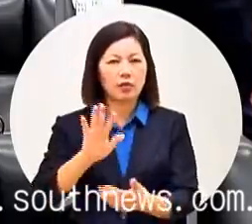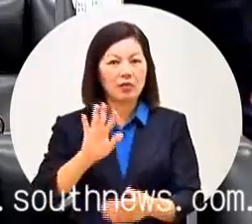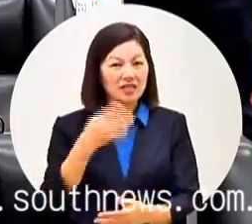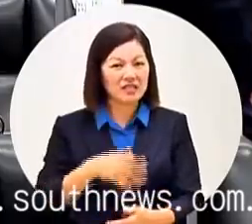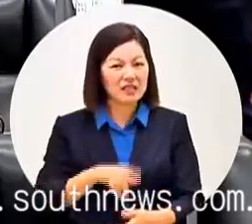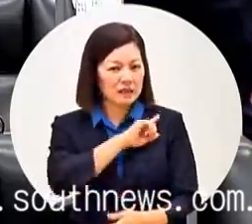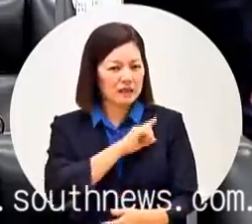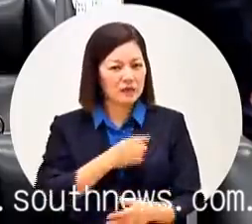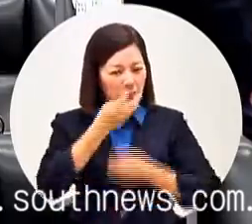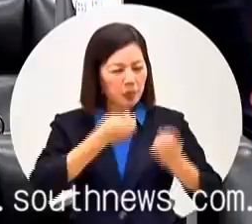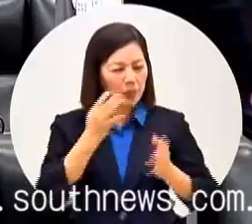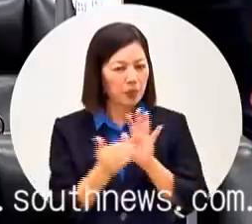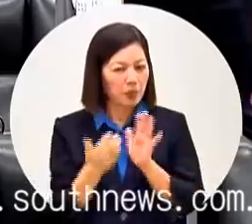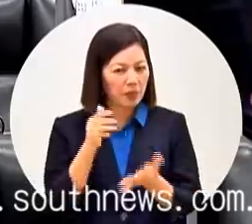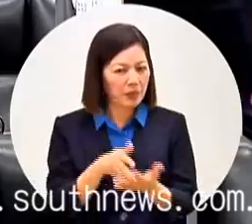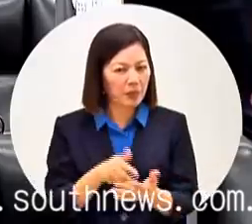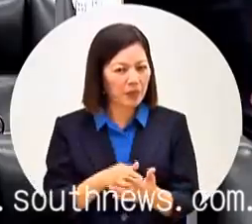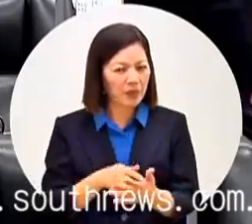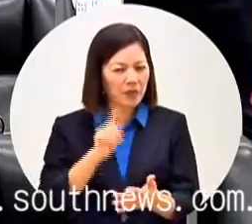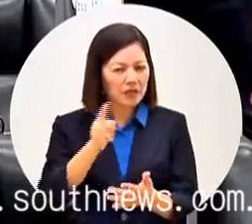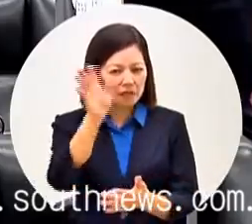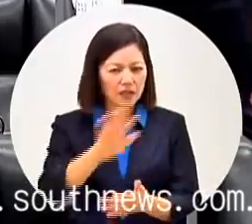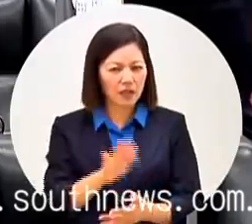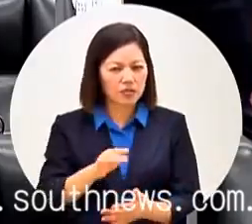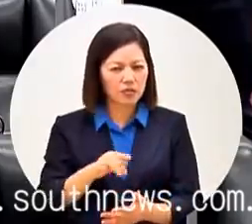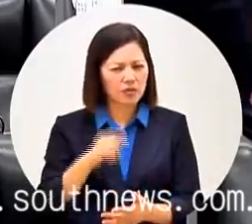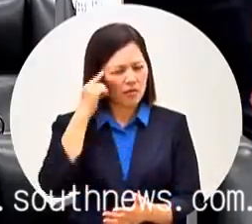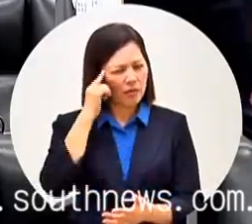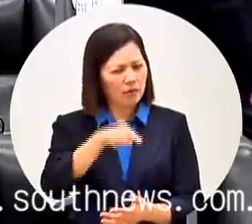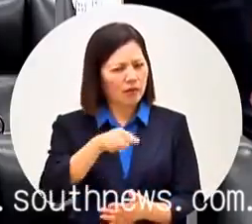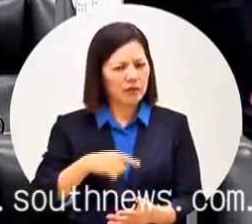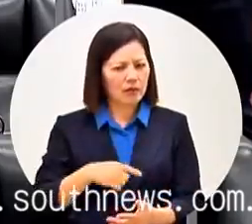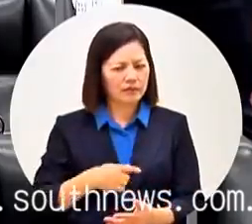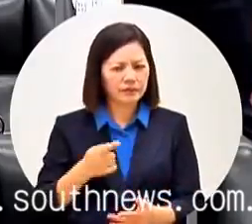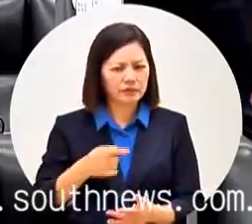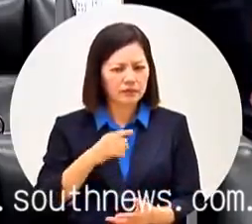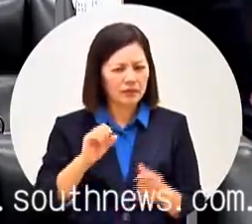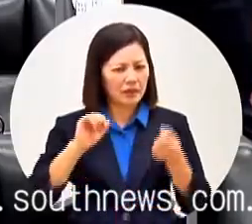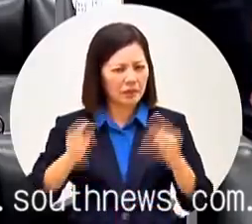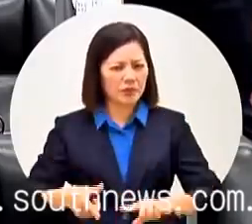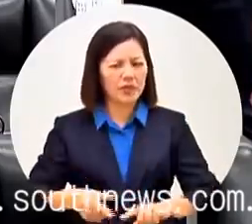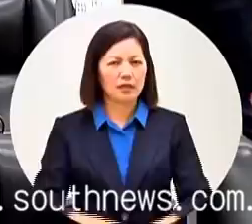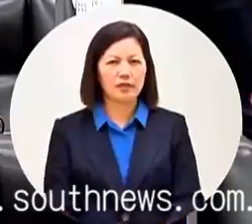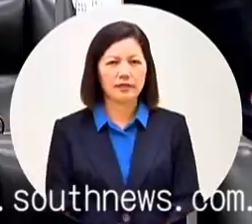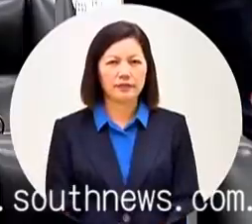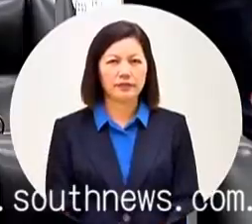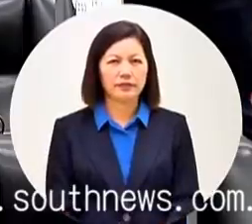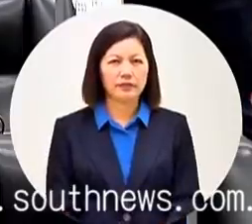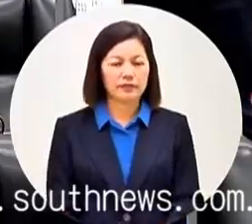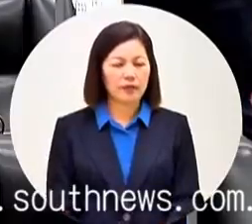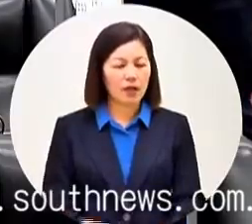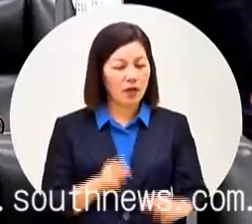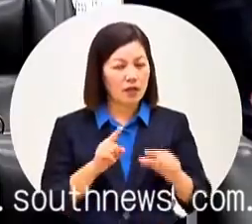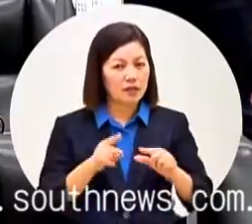行为举止，都让我们觉得好像跟您所言不一样。所以九二共识就是一国两制，访